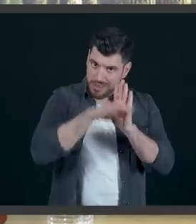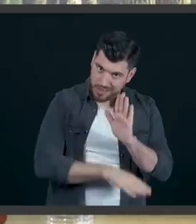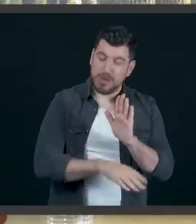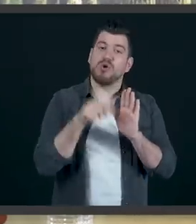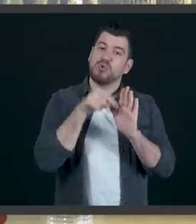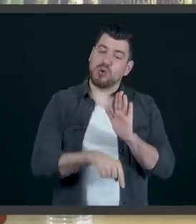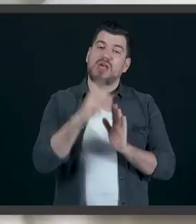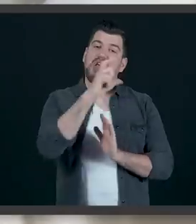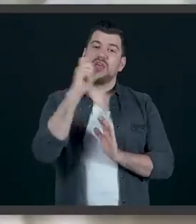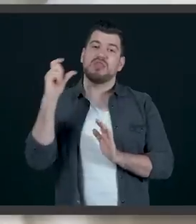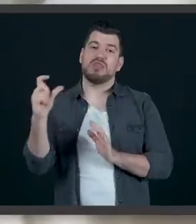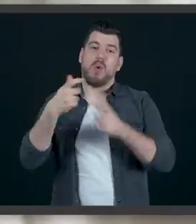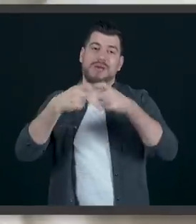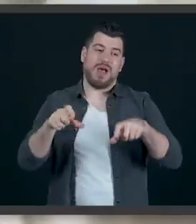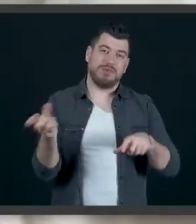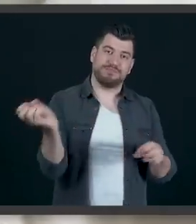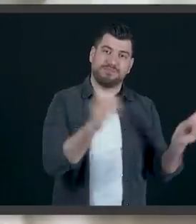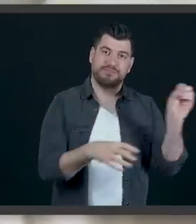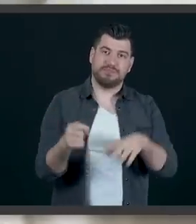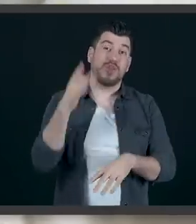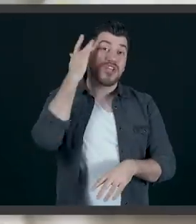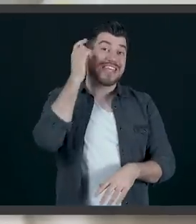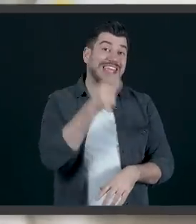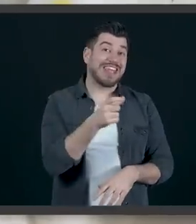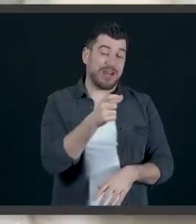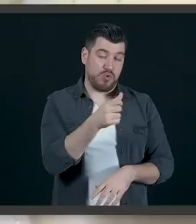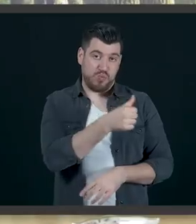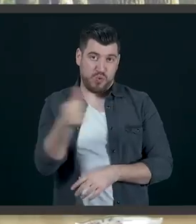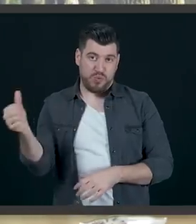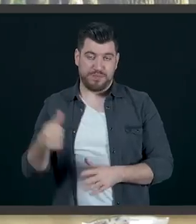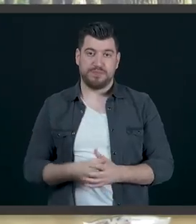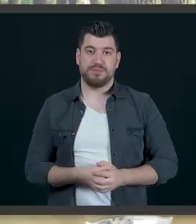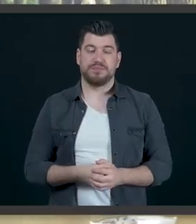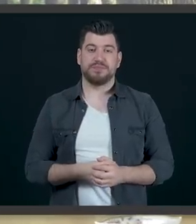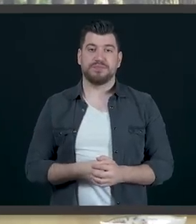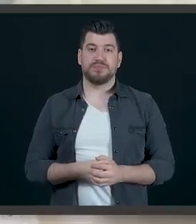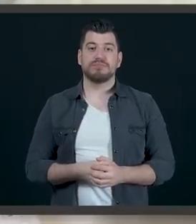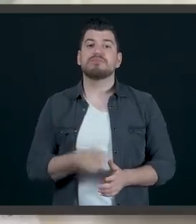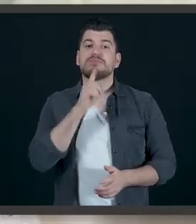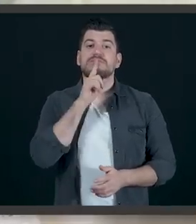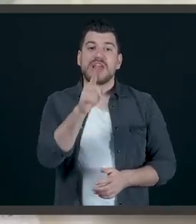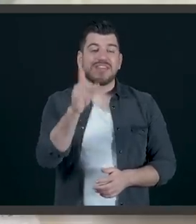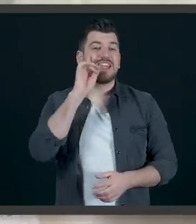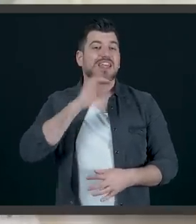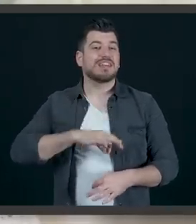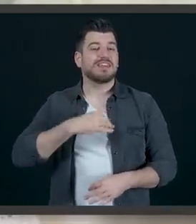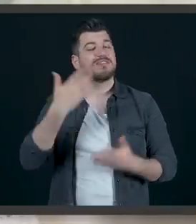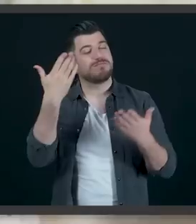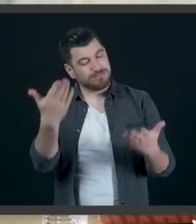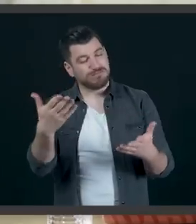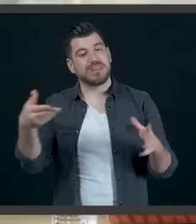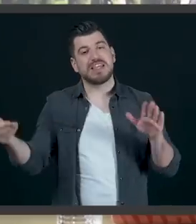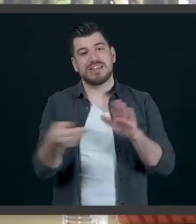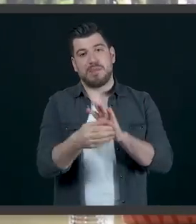κρόκους. Ανακατεύουμε και τους δύο κρόκους και αυτή, κυρίες και κύριοι, είναι η γέμισή